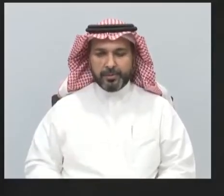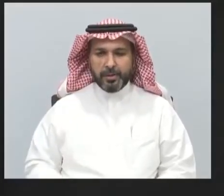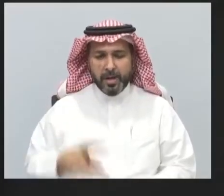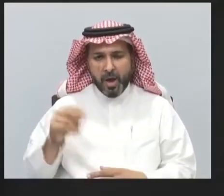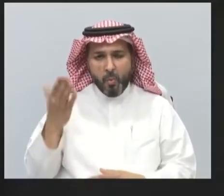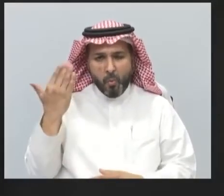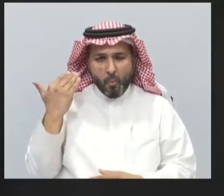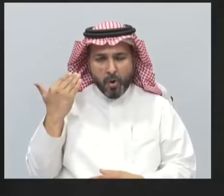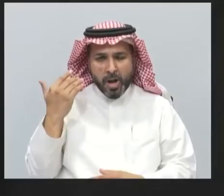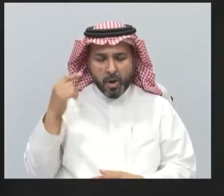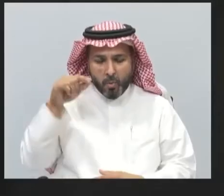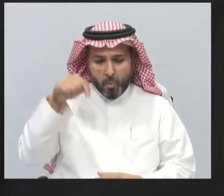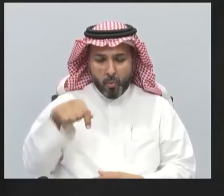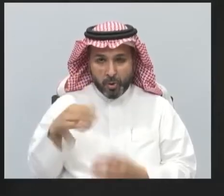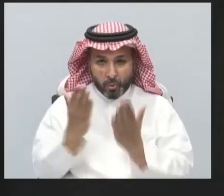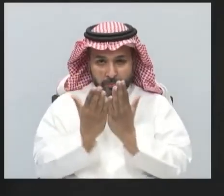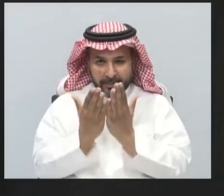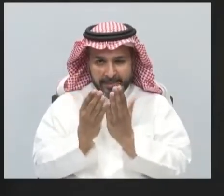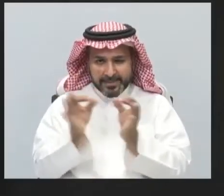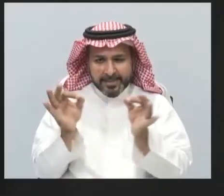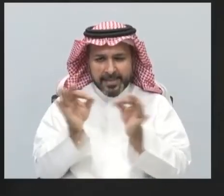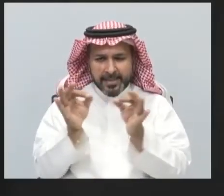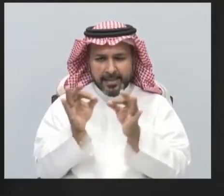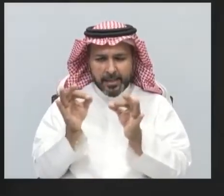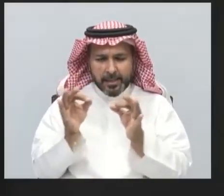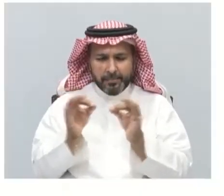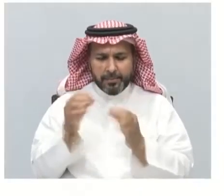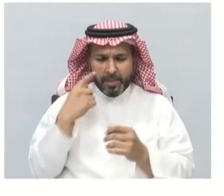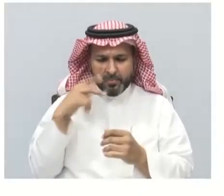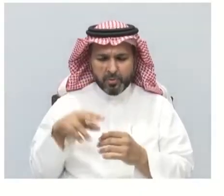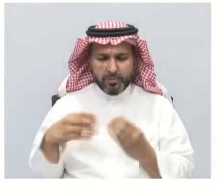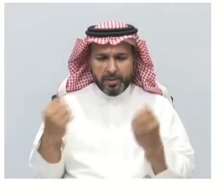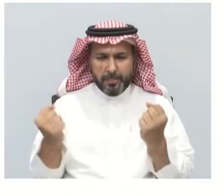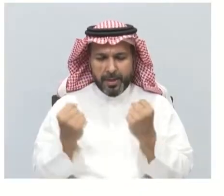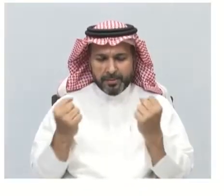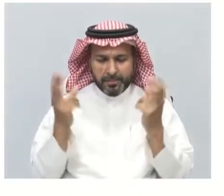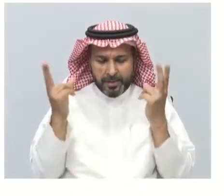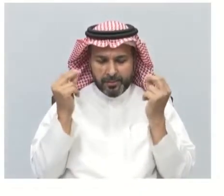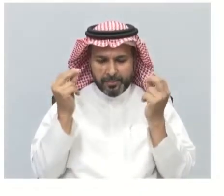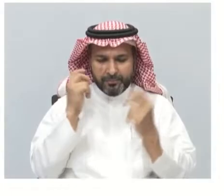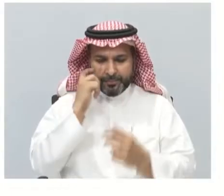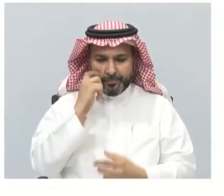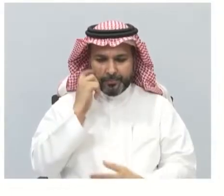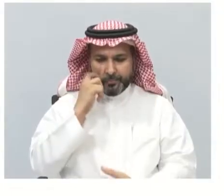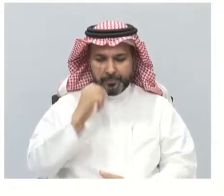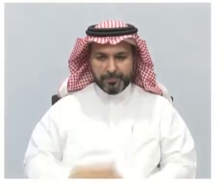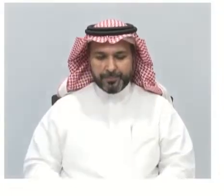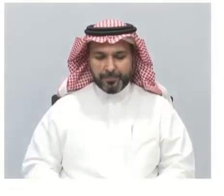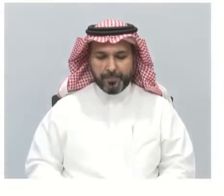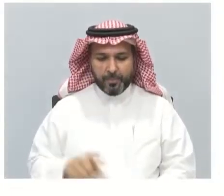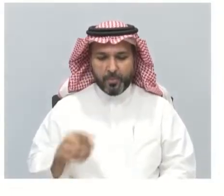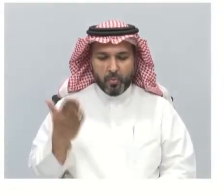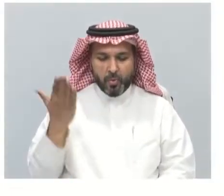الدرس ولكن بشكل يعني اكثر تفصيلا اذا الاعمده والمسافه عندي تعلمنا